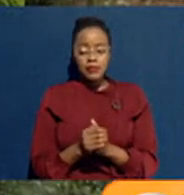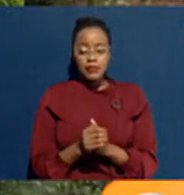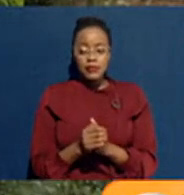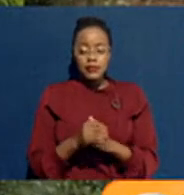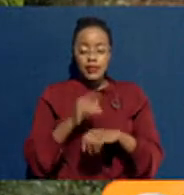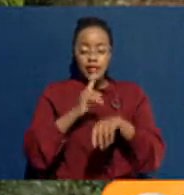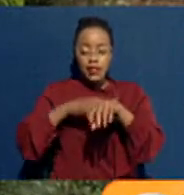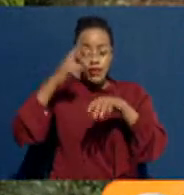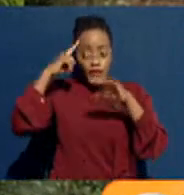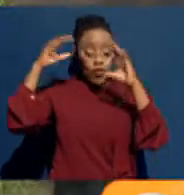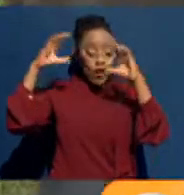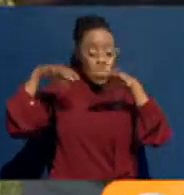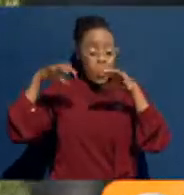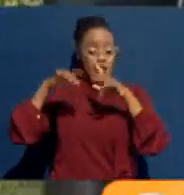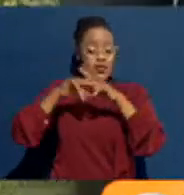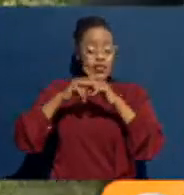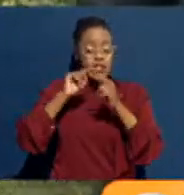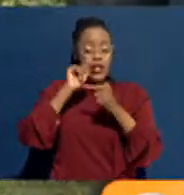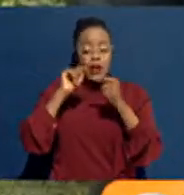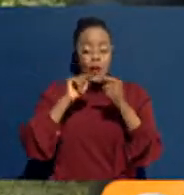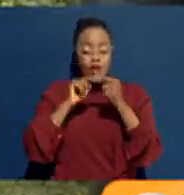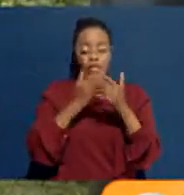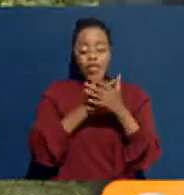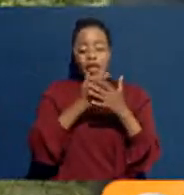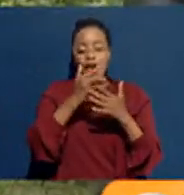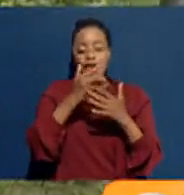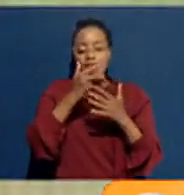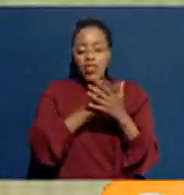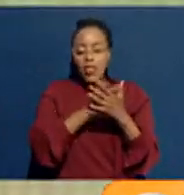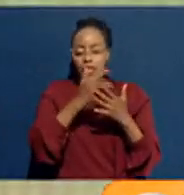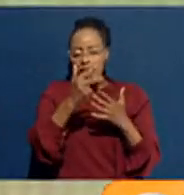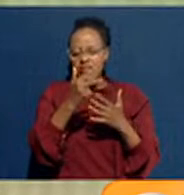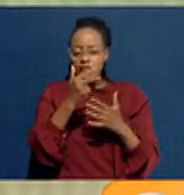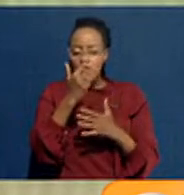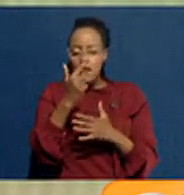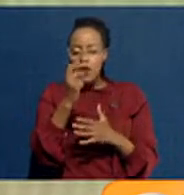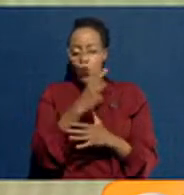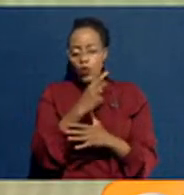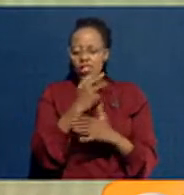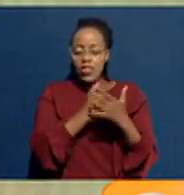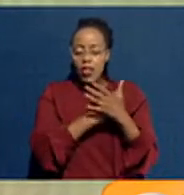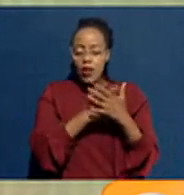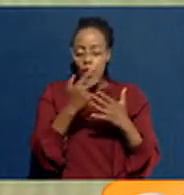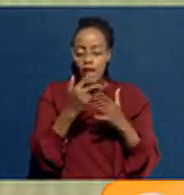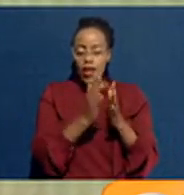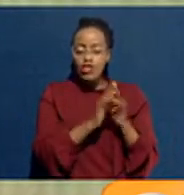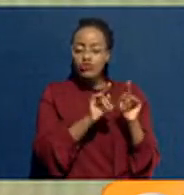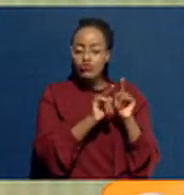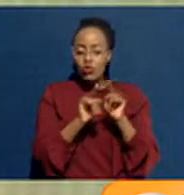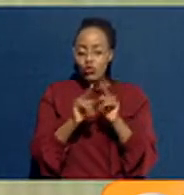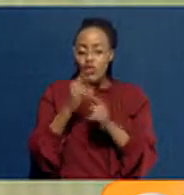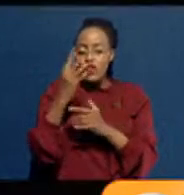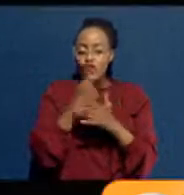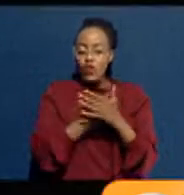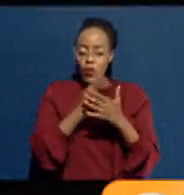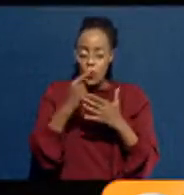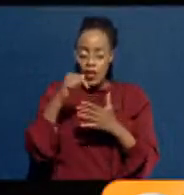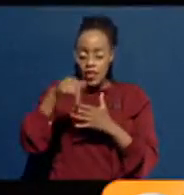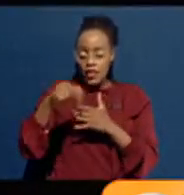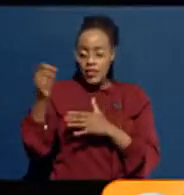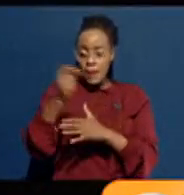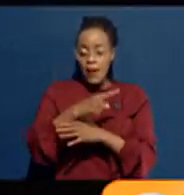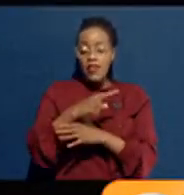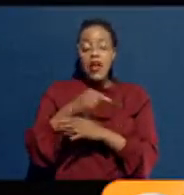Msimu wa mvua unatarajiwa kuanza wiki ya tatu na ya nne mwezi huu, ikitarajiwa kunyesha sehemu nyingi nchini. Mvua nyingi mwezi